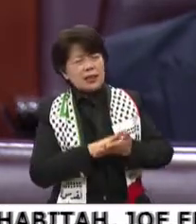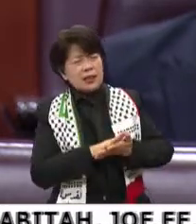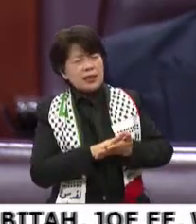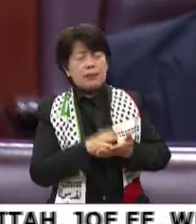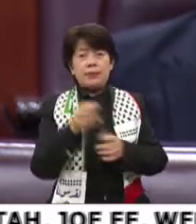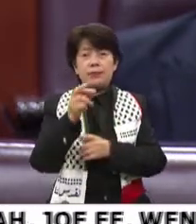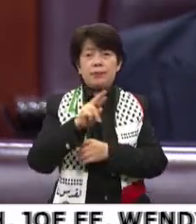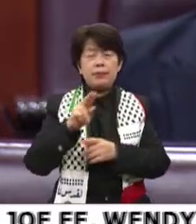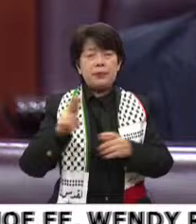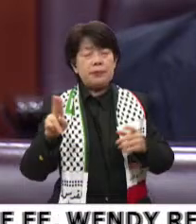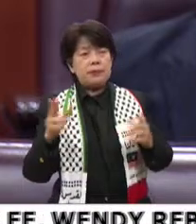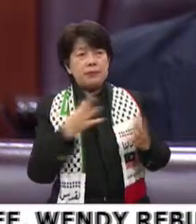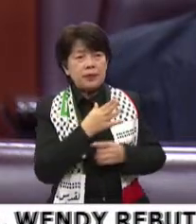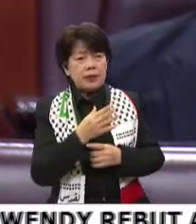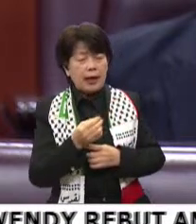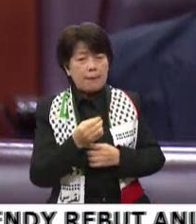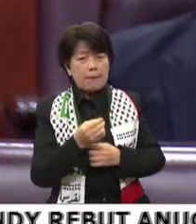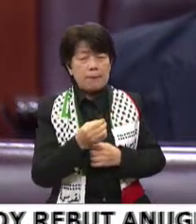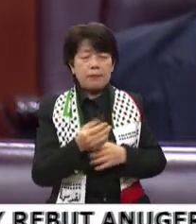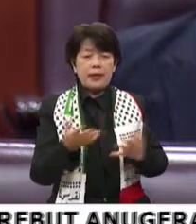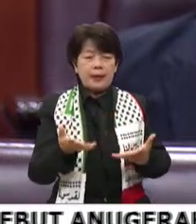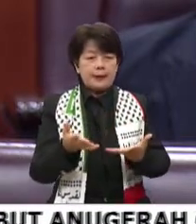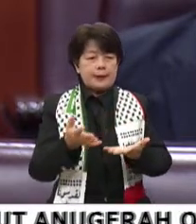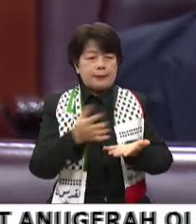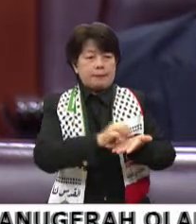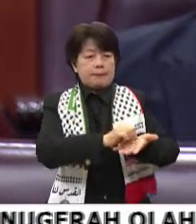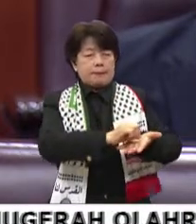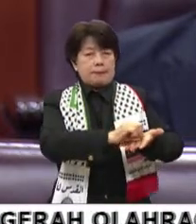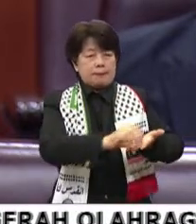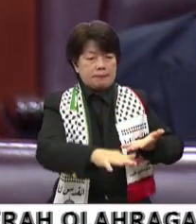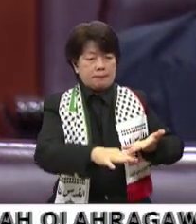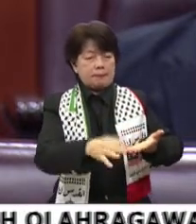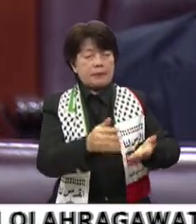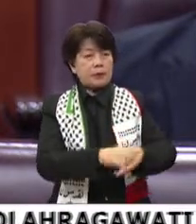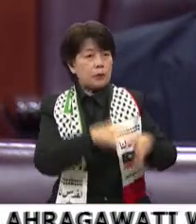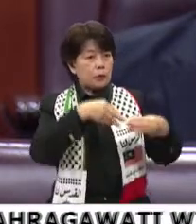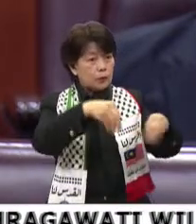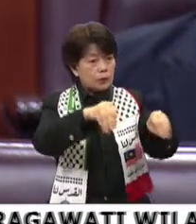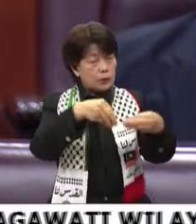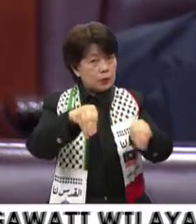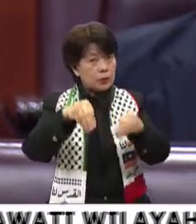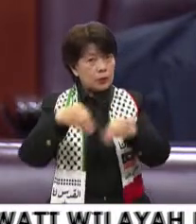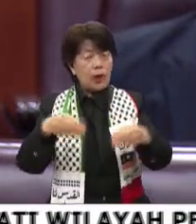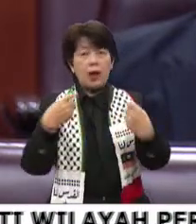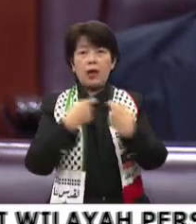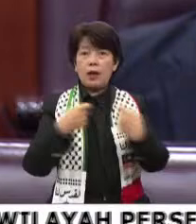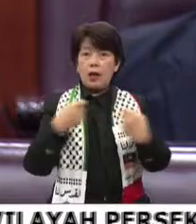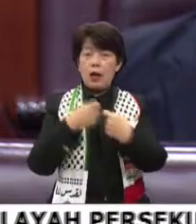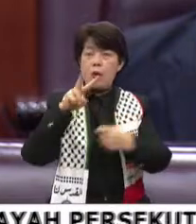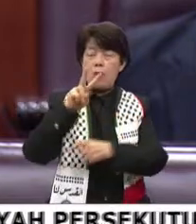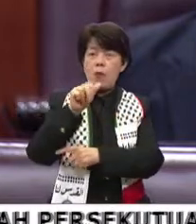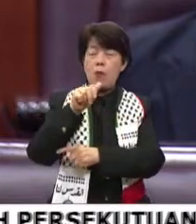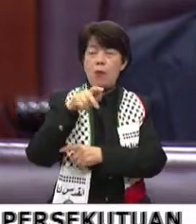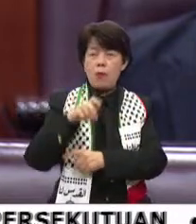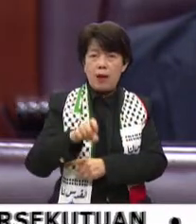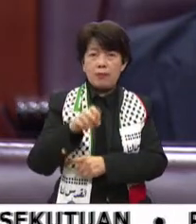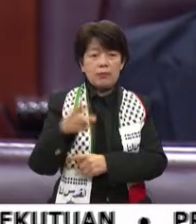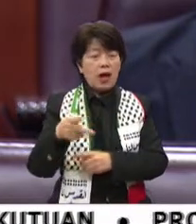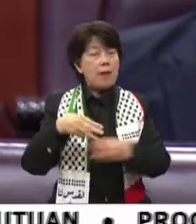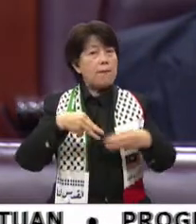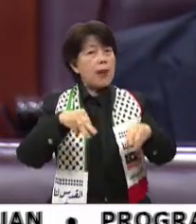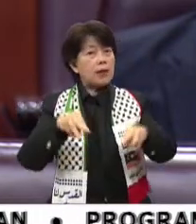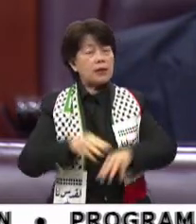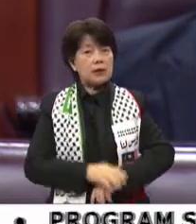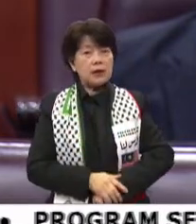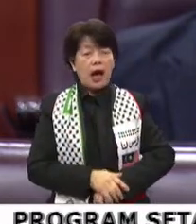dengan izin dan juga meletakkan Apakah kriteria-kriteria penjualan rokok elektronik dan juga vap di pasaran